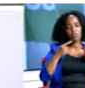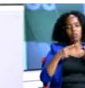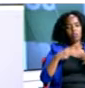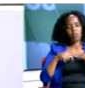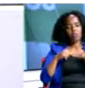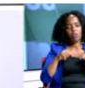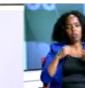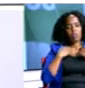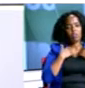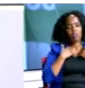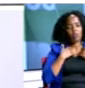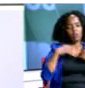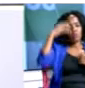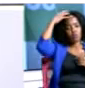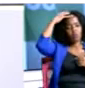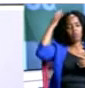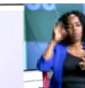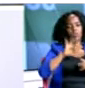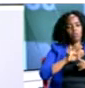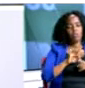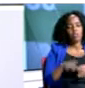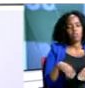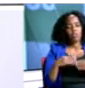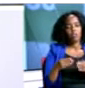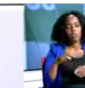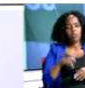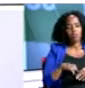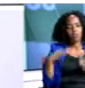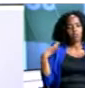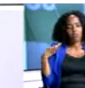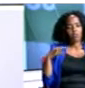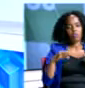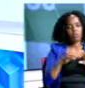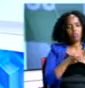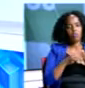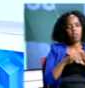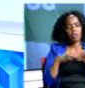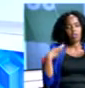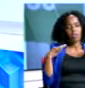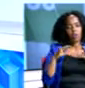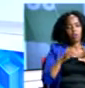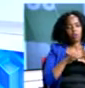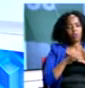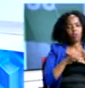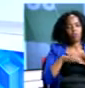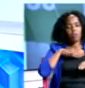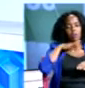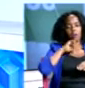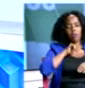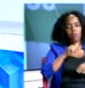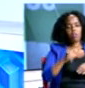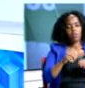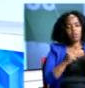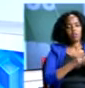jirra mootummaan xiyyeeffannaa itti kennuu danda'u qaba seektarii fayyaa qofti kanaaf gahaa miti mootummaan